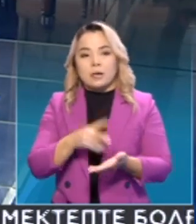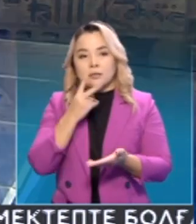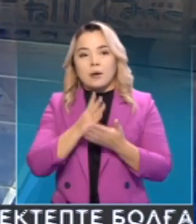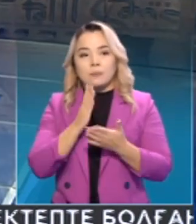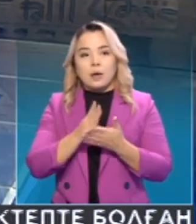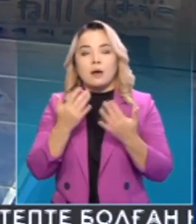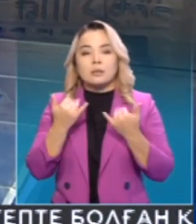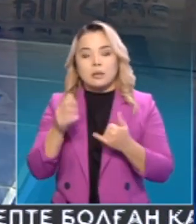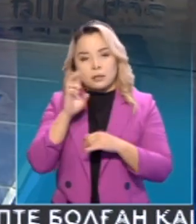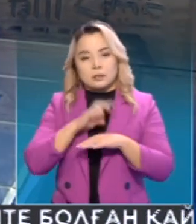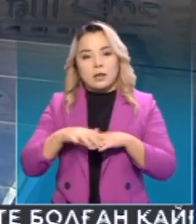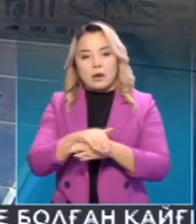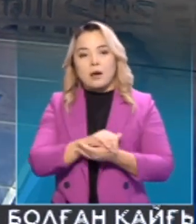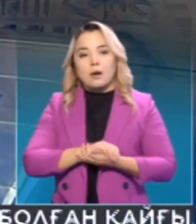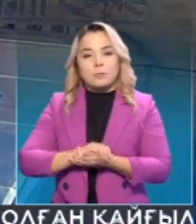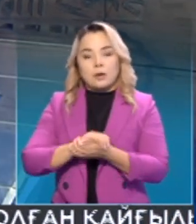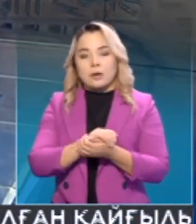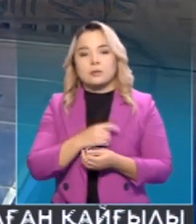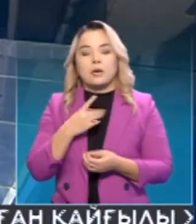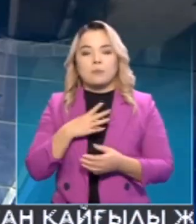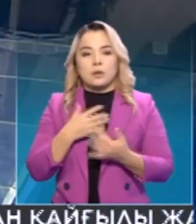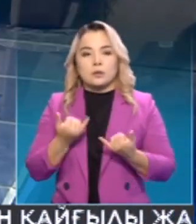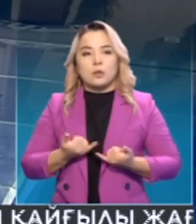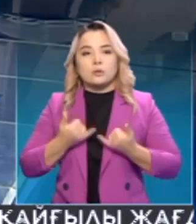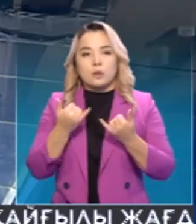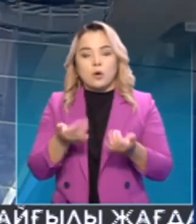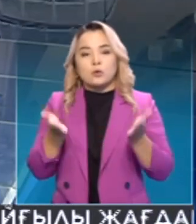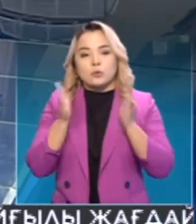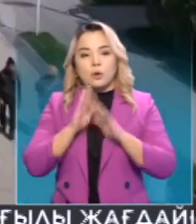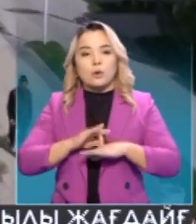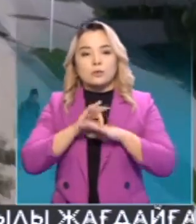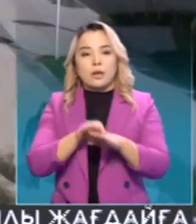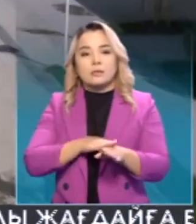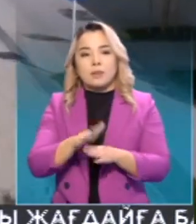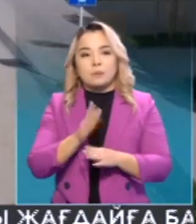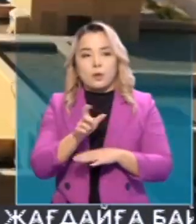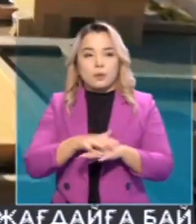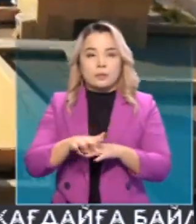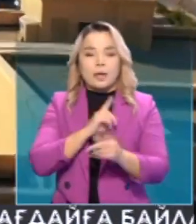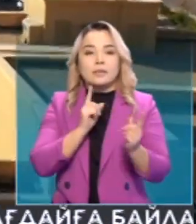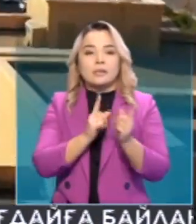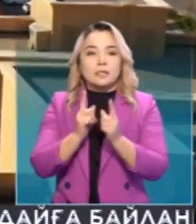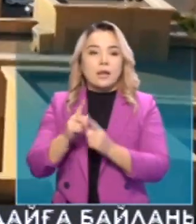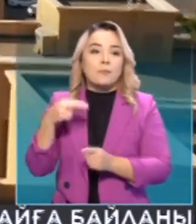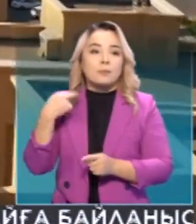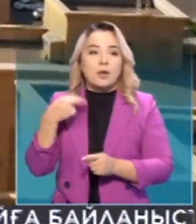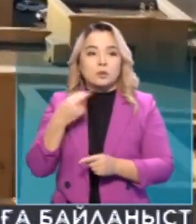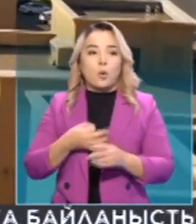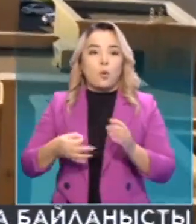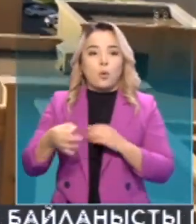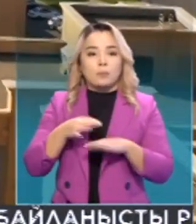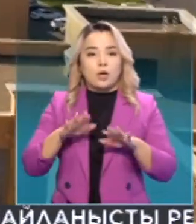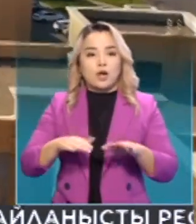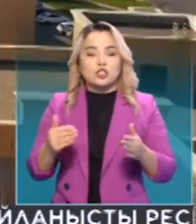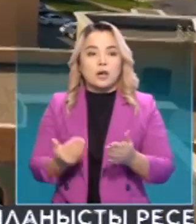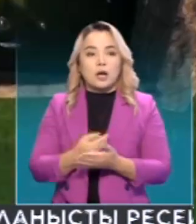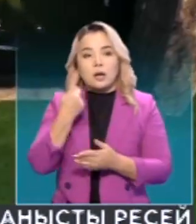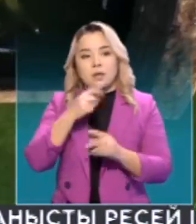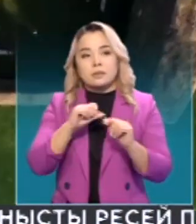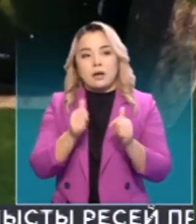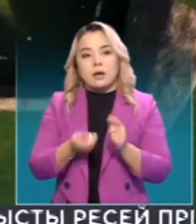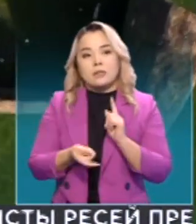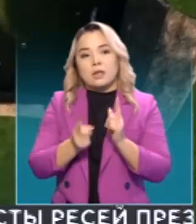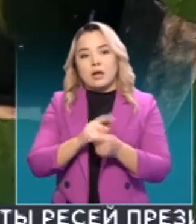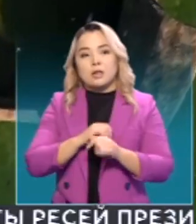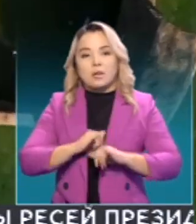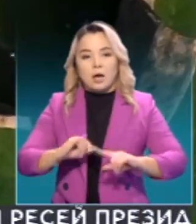Ел амандығын, халқымыздың бірлігін тілеп дұға жасады. Кейін өңір жұртшылығымен кездесті. Президенттің айтуынша облыс жаңа кейіпке еніп